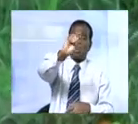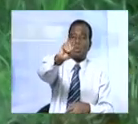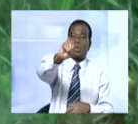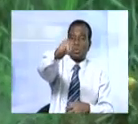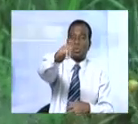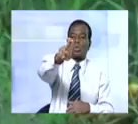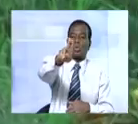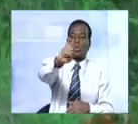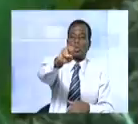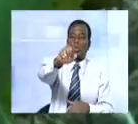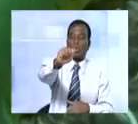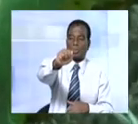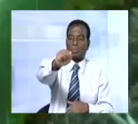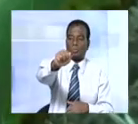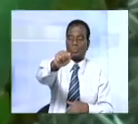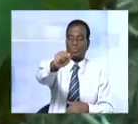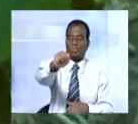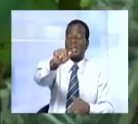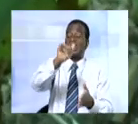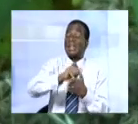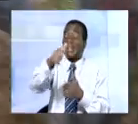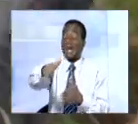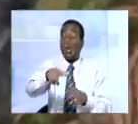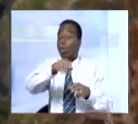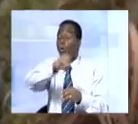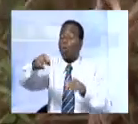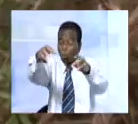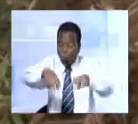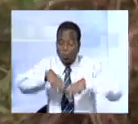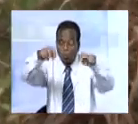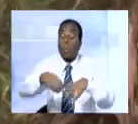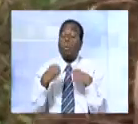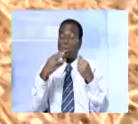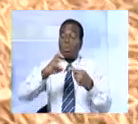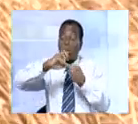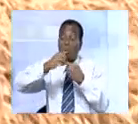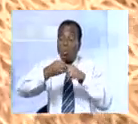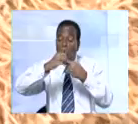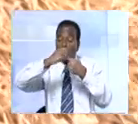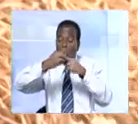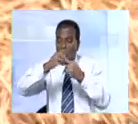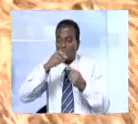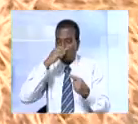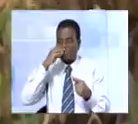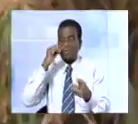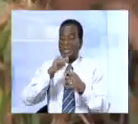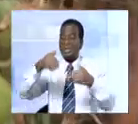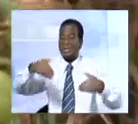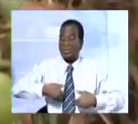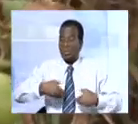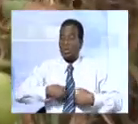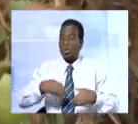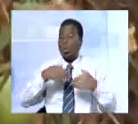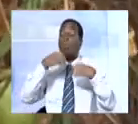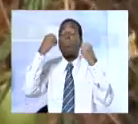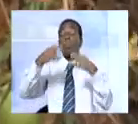valu aux jeunes de cette localité d'être les premiers producteurs de tomates en Côte d'Ivoire en 2013. Cependant, ces jeunes sont confrontés